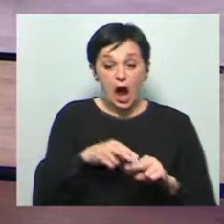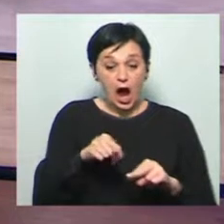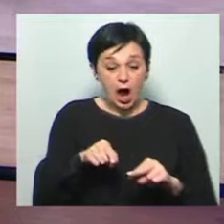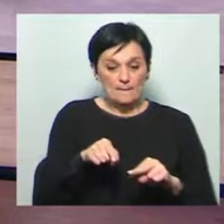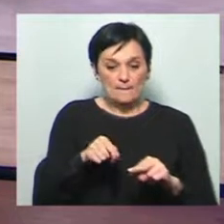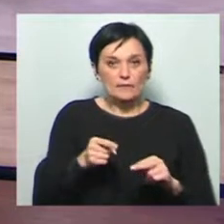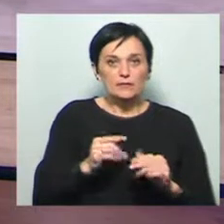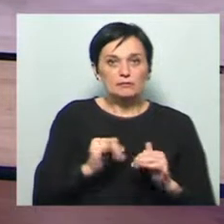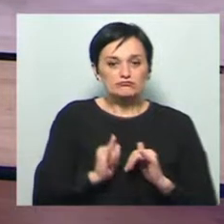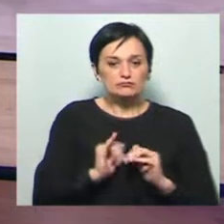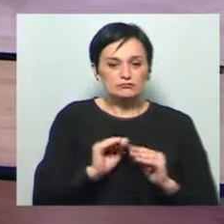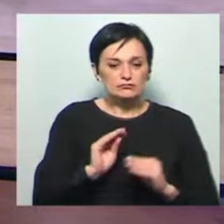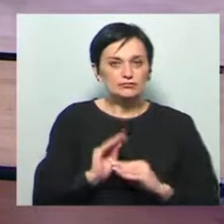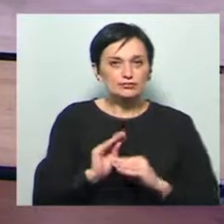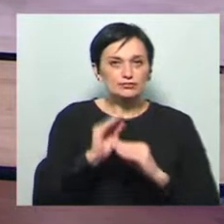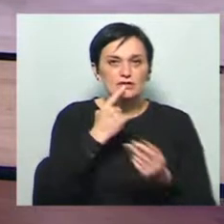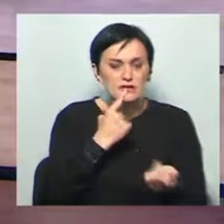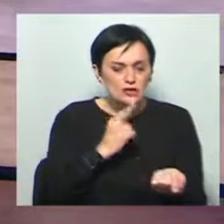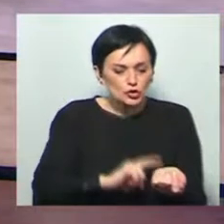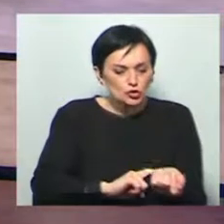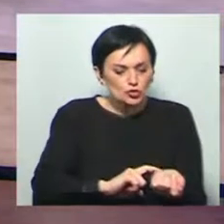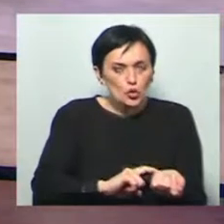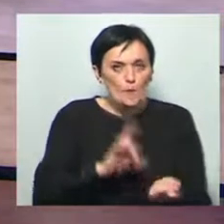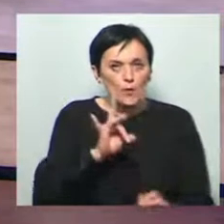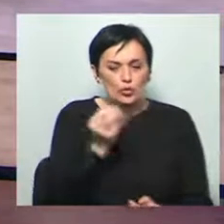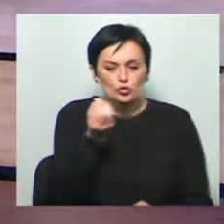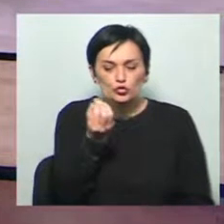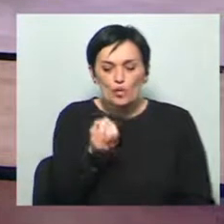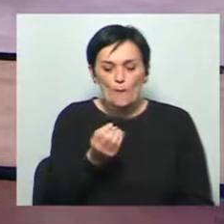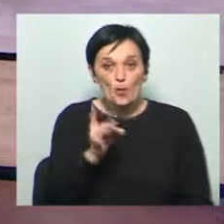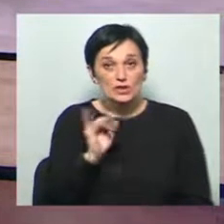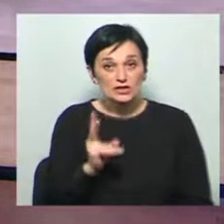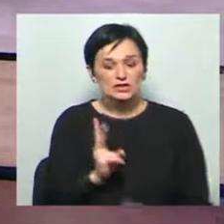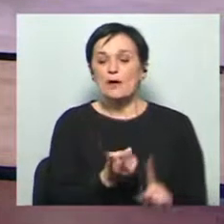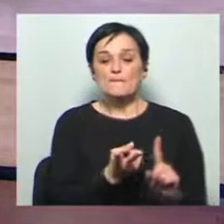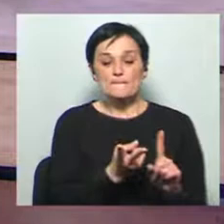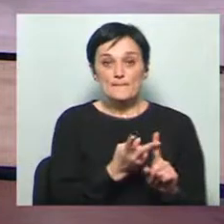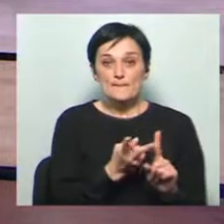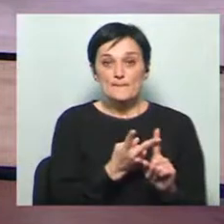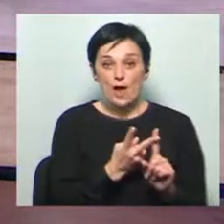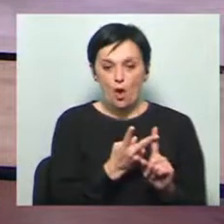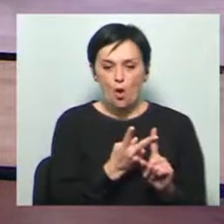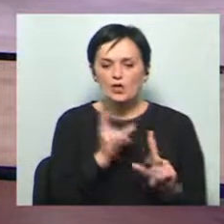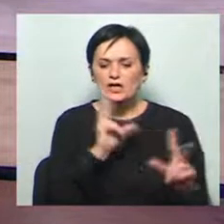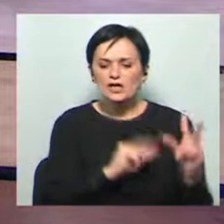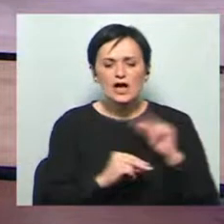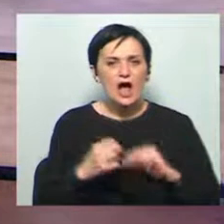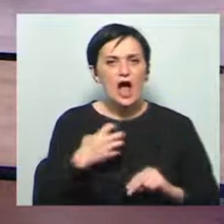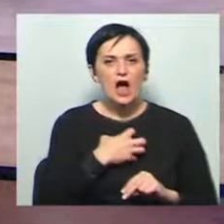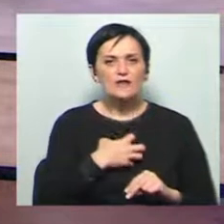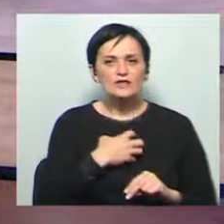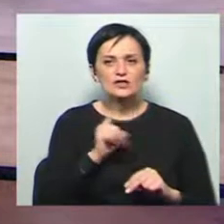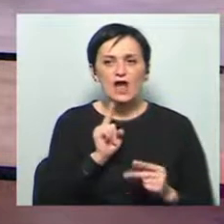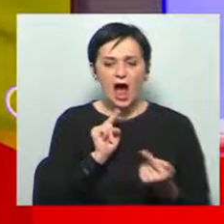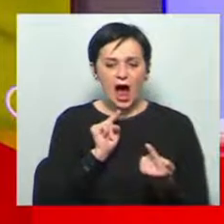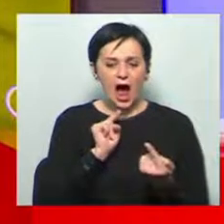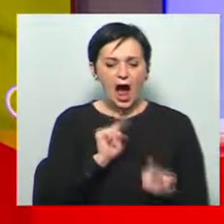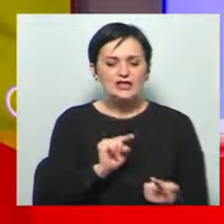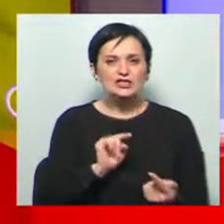ფონზე გაიზარდოს თრომბოზის რისკი. მეორე, რაც ასევე გასათვალისწინებელია, ეს ეგრეთ წოდებული